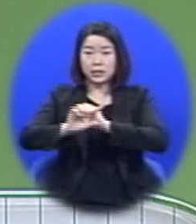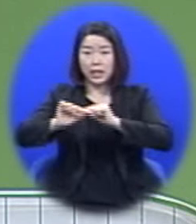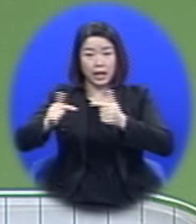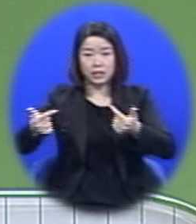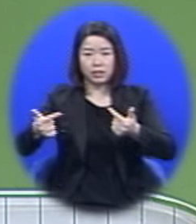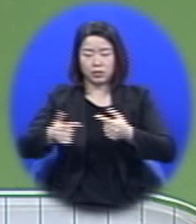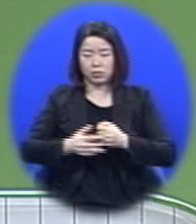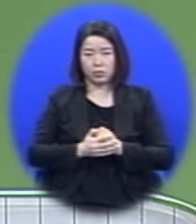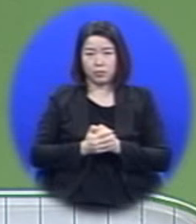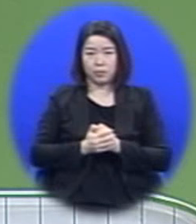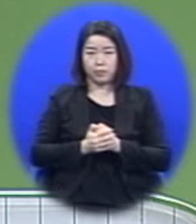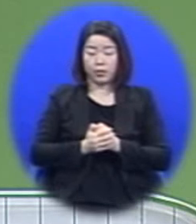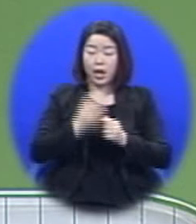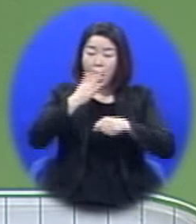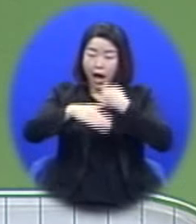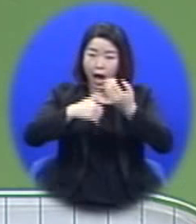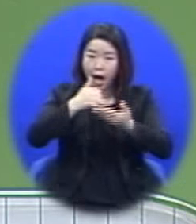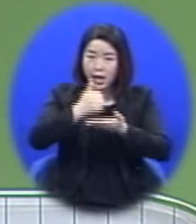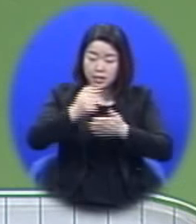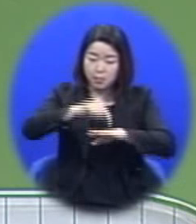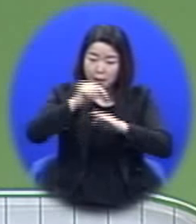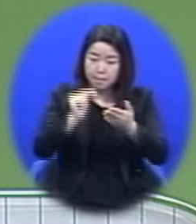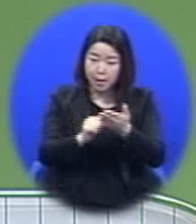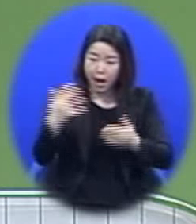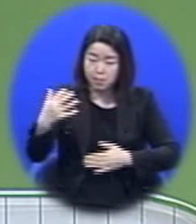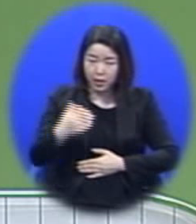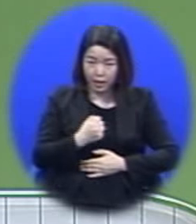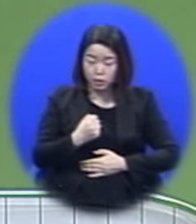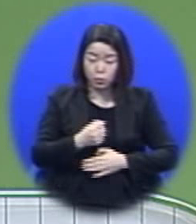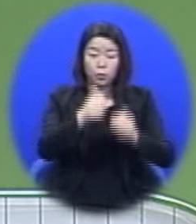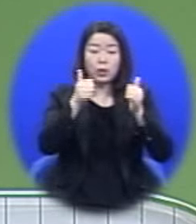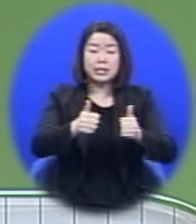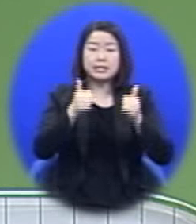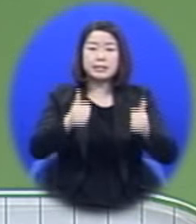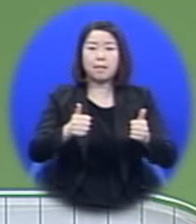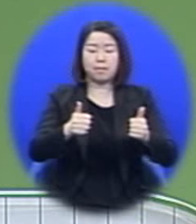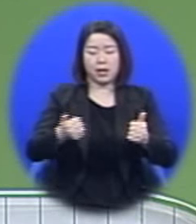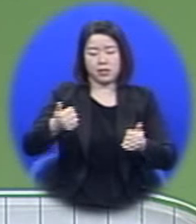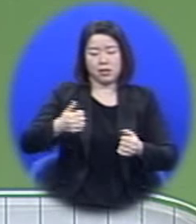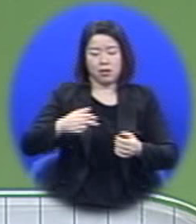아닙니다. 하나님의 심정을 가지고 재판해라.